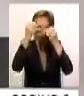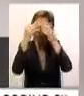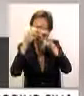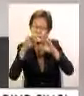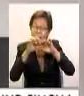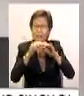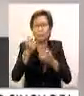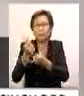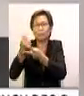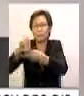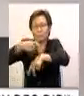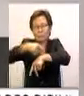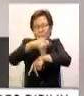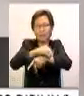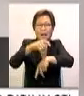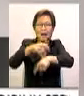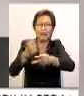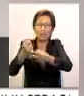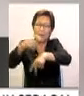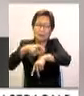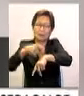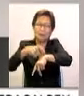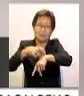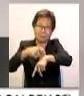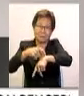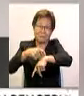dapat menjimatkan masa berdandan.